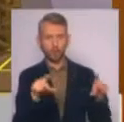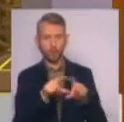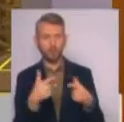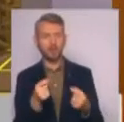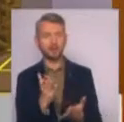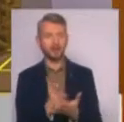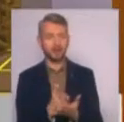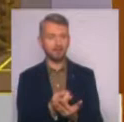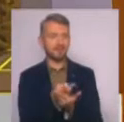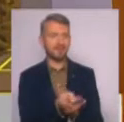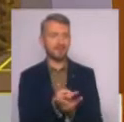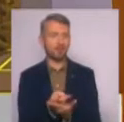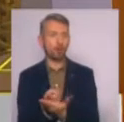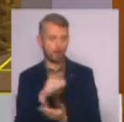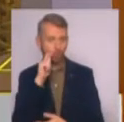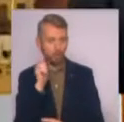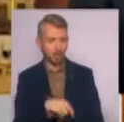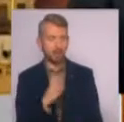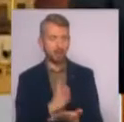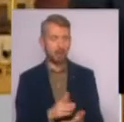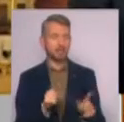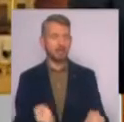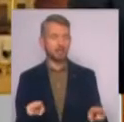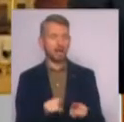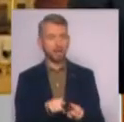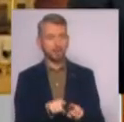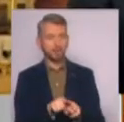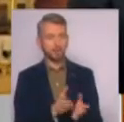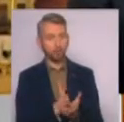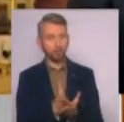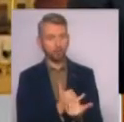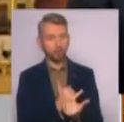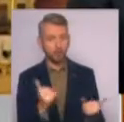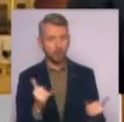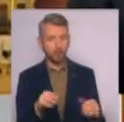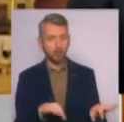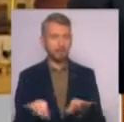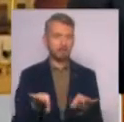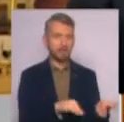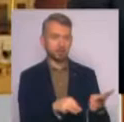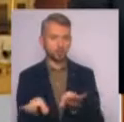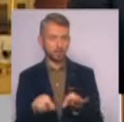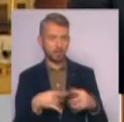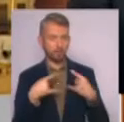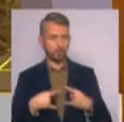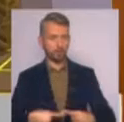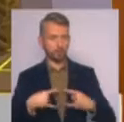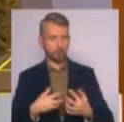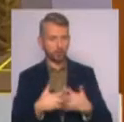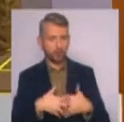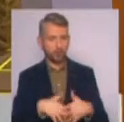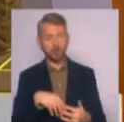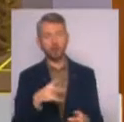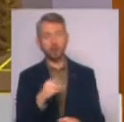Україні. Є навіть така, кажуть, послуга пересувні флюорографічні установки.